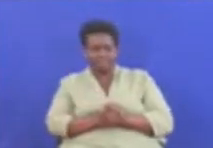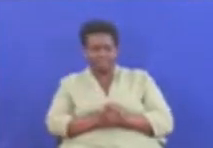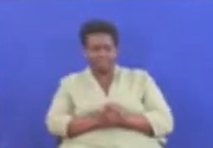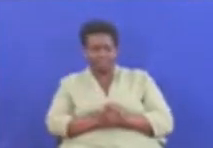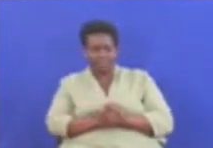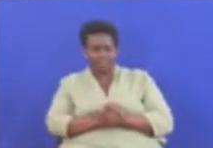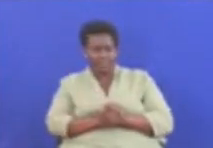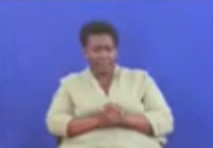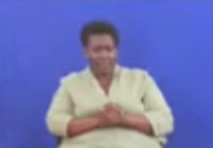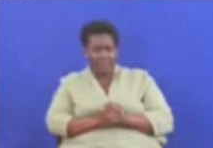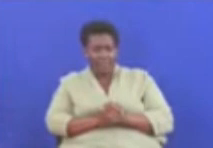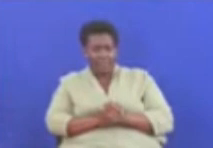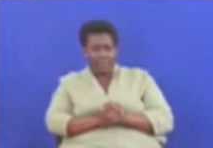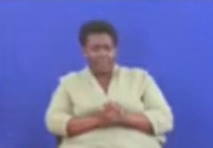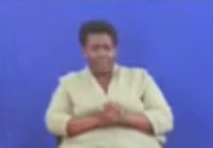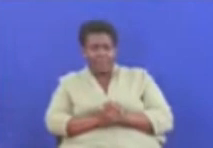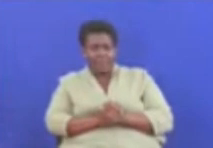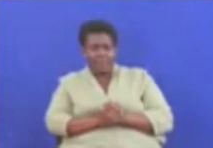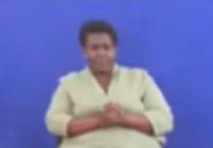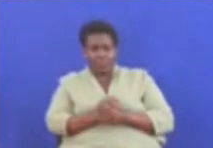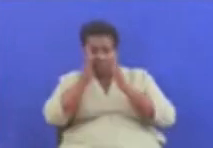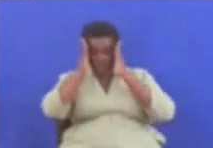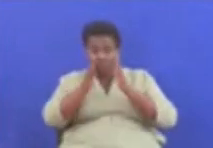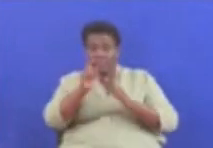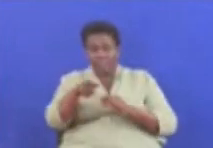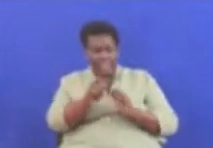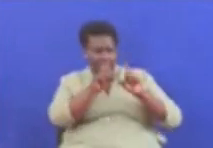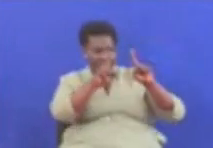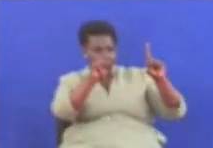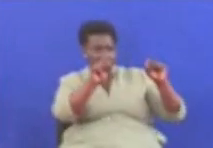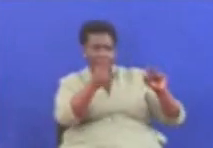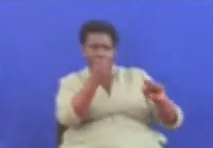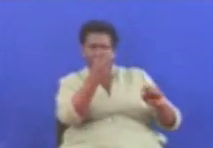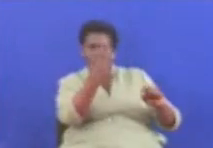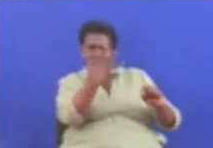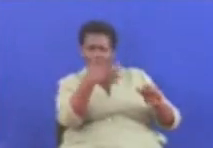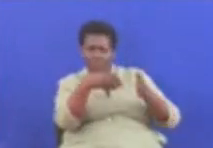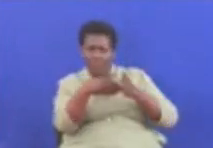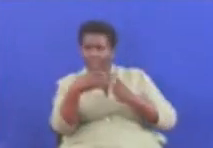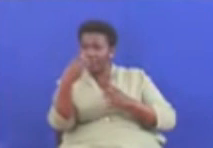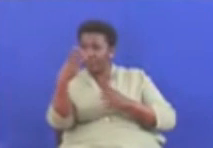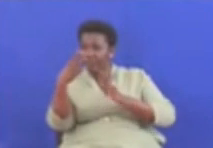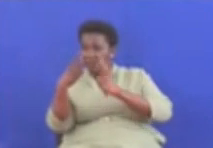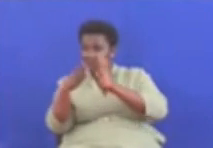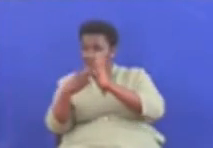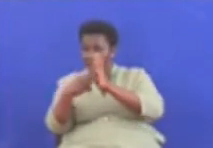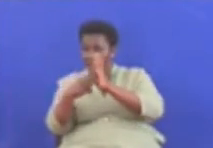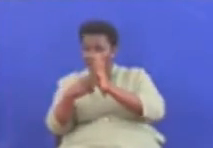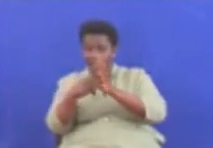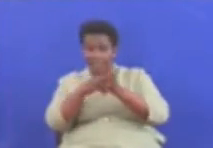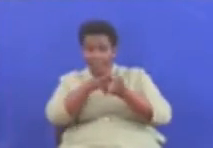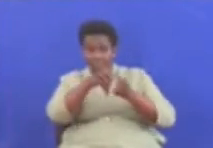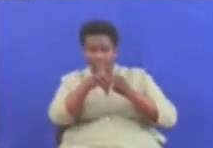Mheshimiwa Spika, katika ibara ya 35 hadi 38 ya mswada, kamati